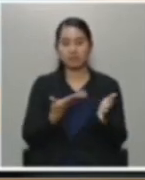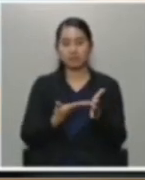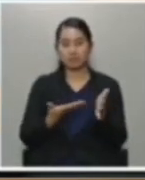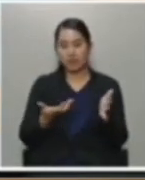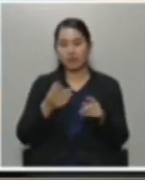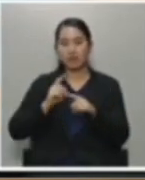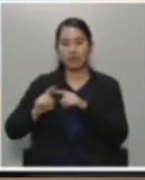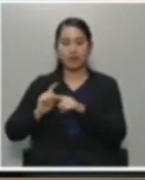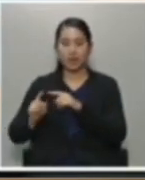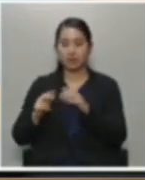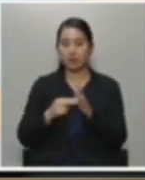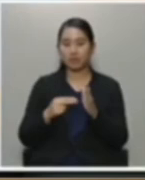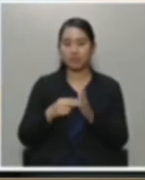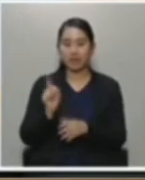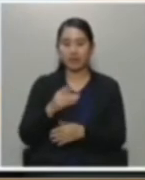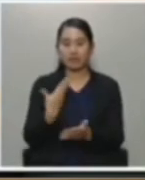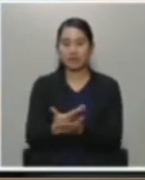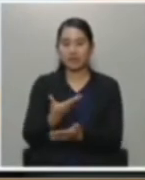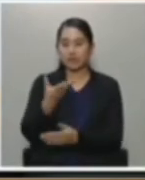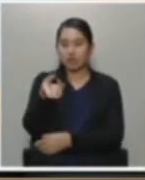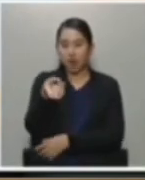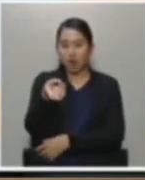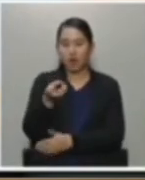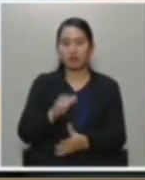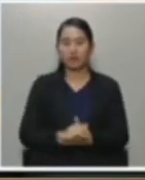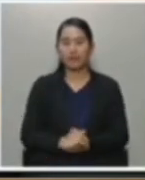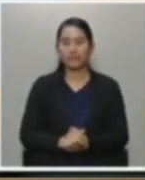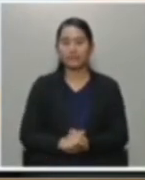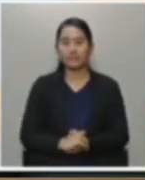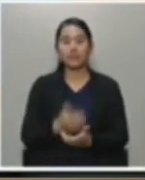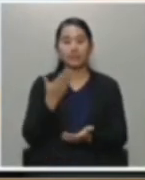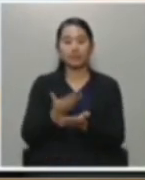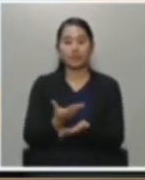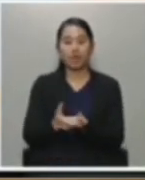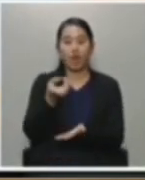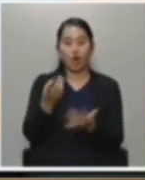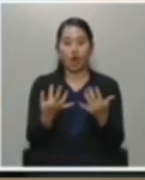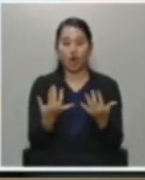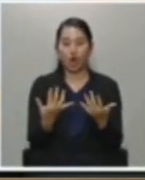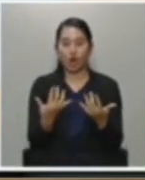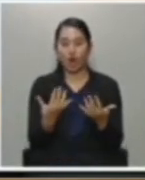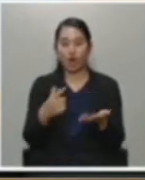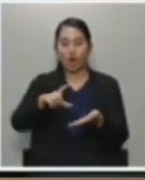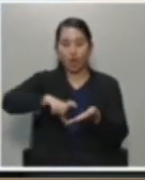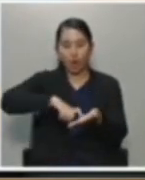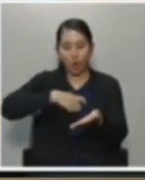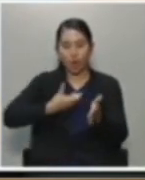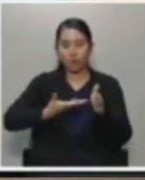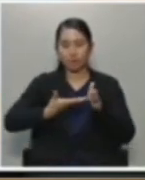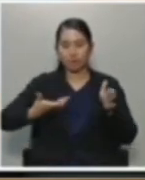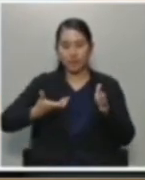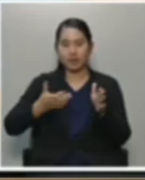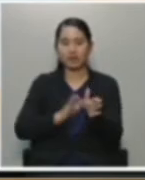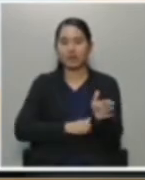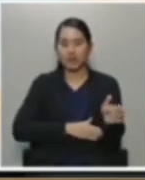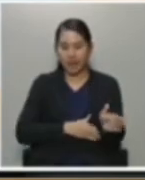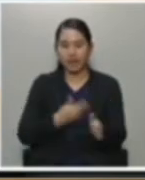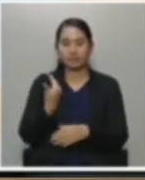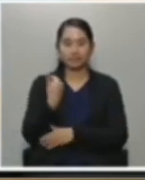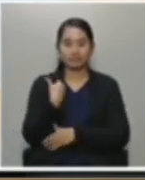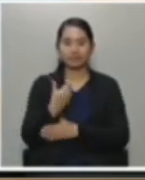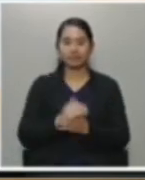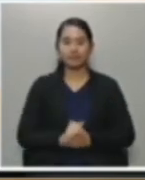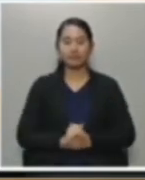ความค่าตอบแทนน้อยและยังไม่พอครับยังต้องใช้เวลาในการที่จะเบิกจ่ายใช้เวลาน